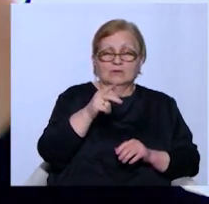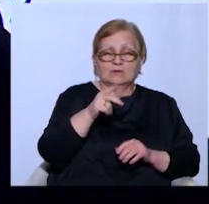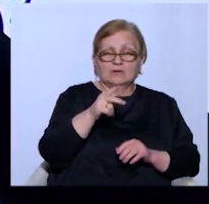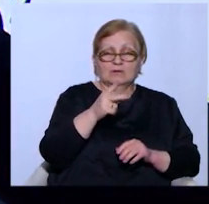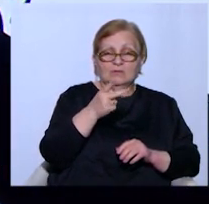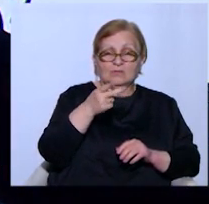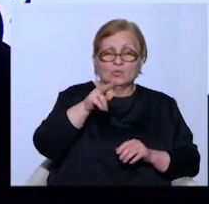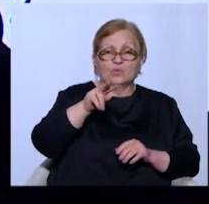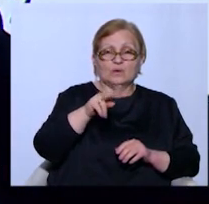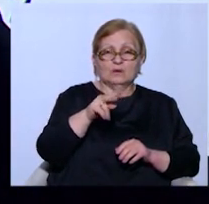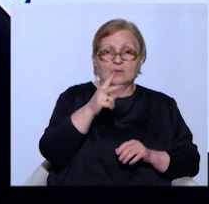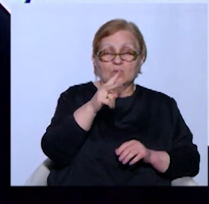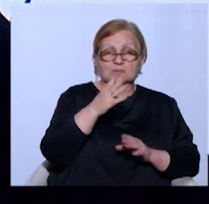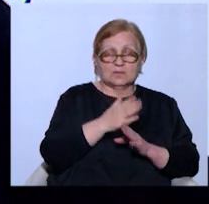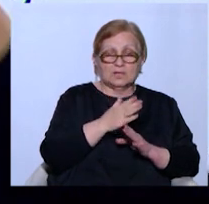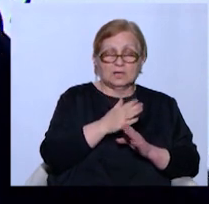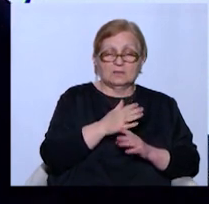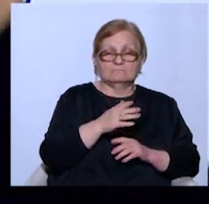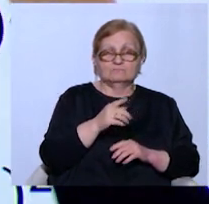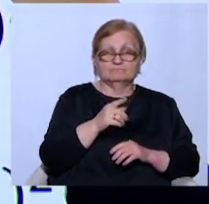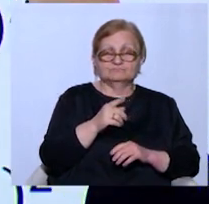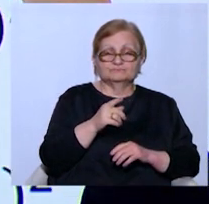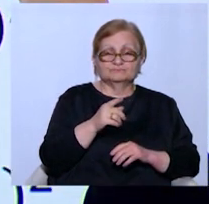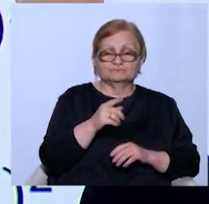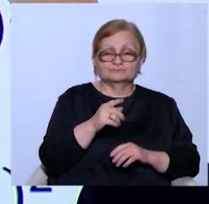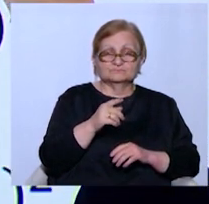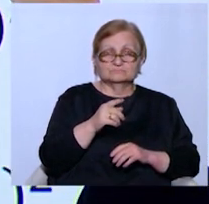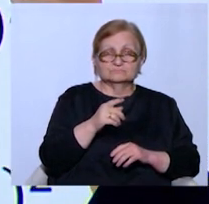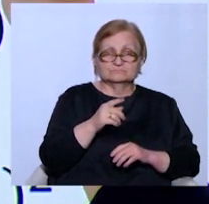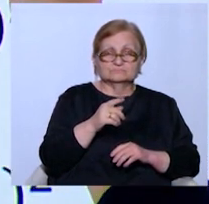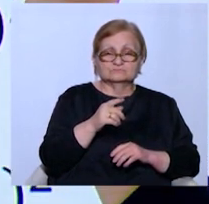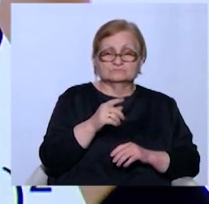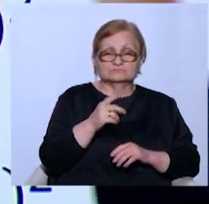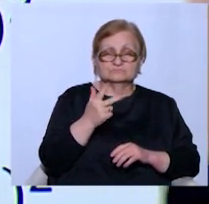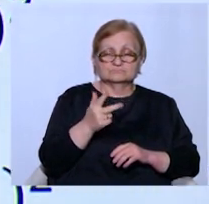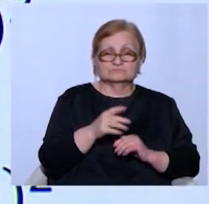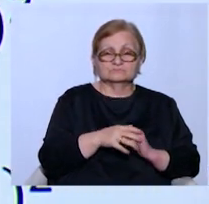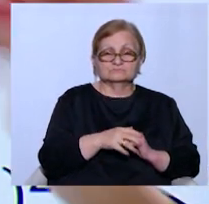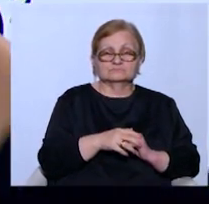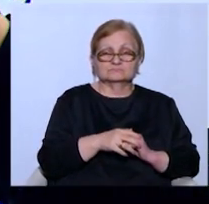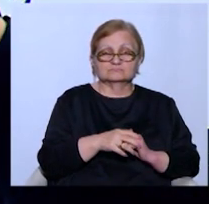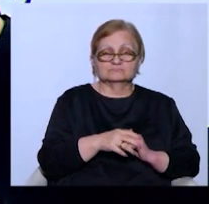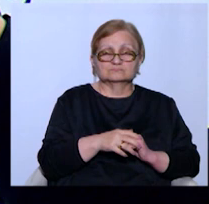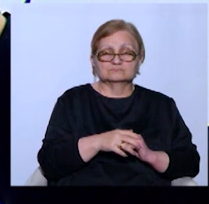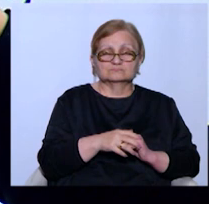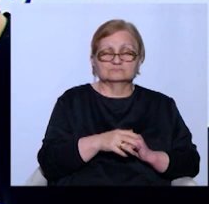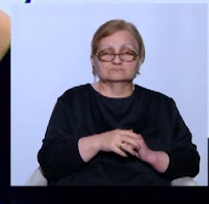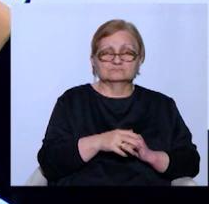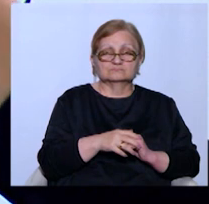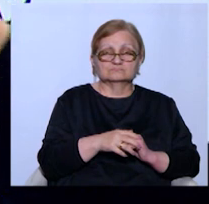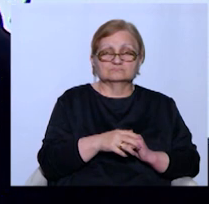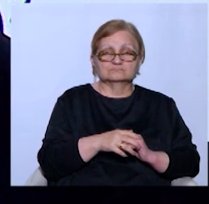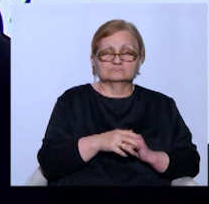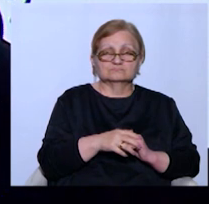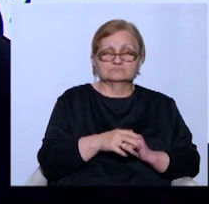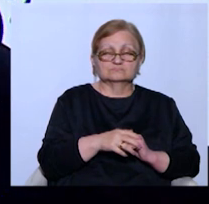მეორე, ესე ანუ 2-იანი მაქვს, პირველი წევრი მაქვს, ესე იგი მეორე წევრი რა უნდა იყოს? 3 შევავსე. შესაბამისად აქაც უნდა იყოს